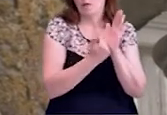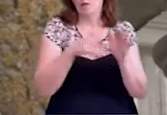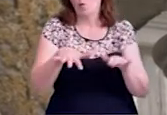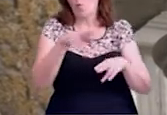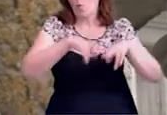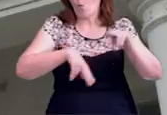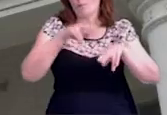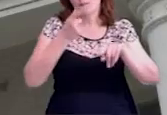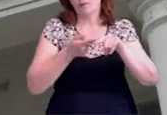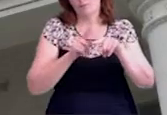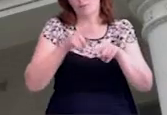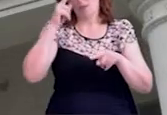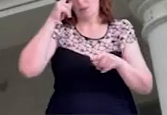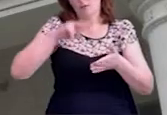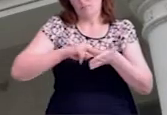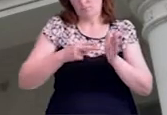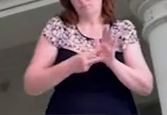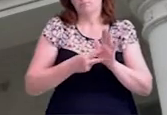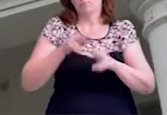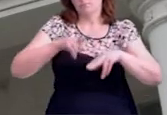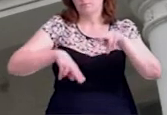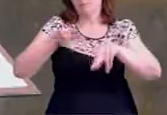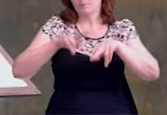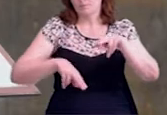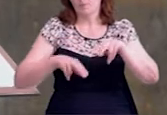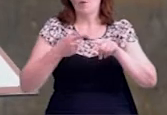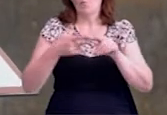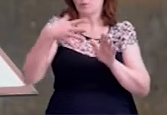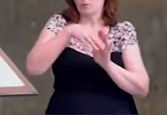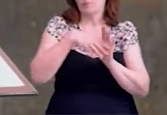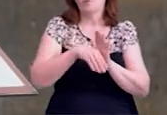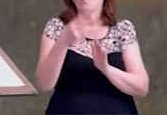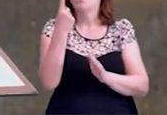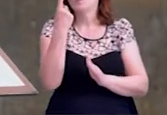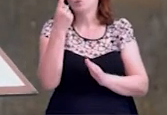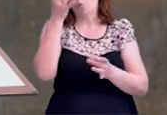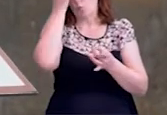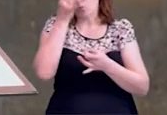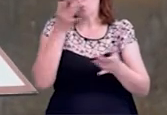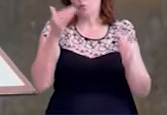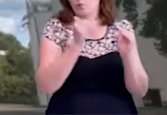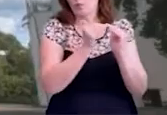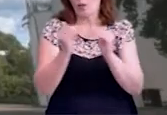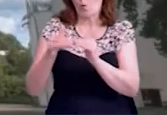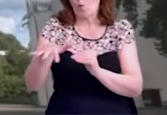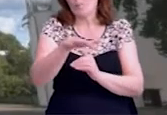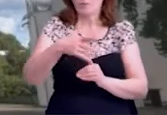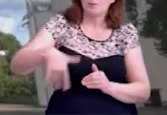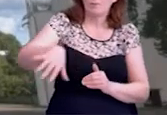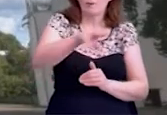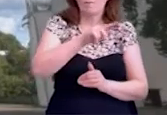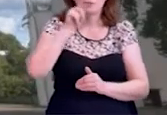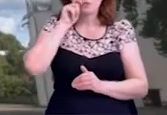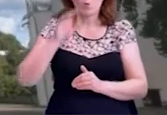планують реставрувати у рамках національного проєкту «Велике будівництво». До нього увійшли 100 культурних об'єктів по всій країні. Окрім Качанівки, до